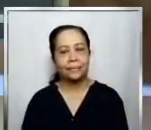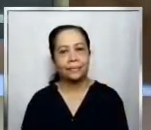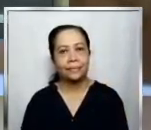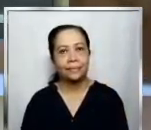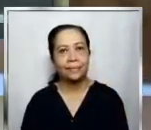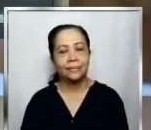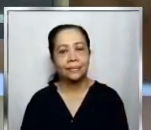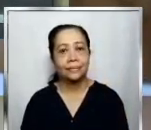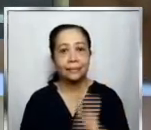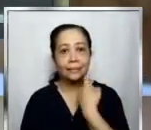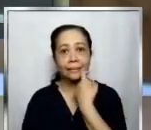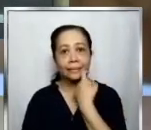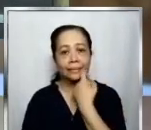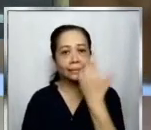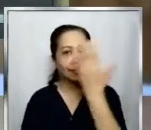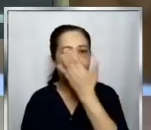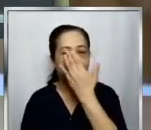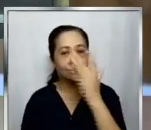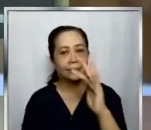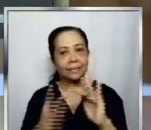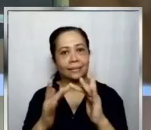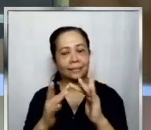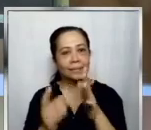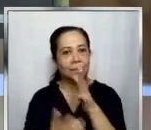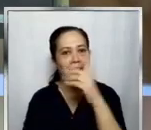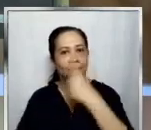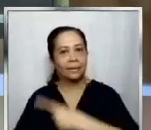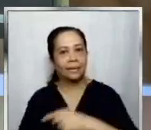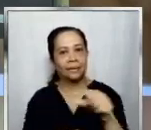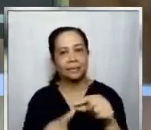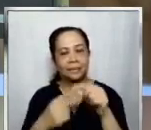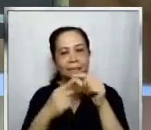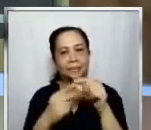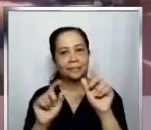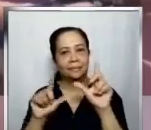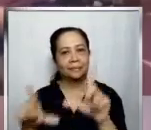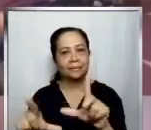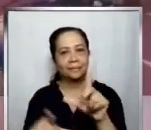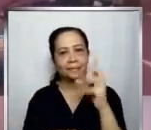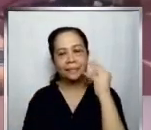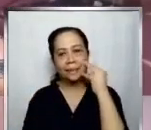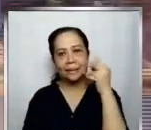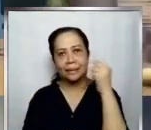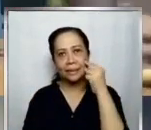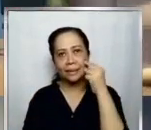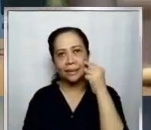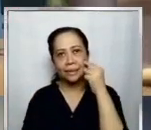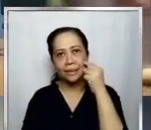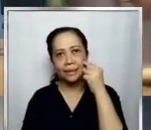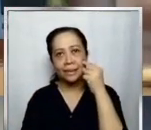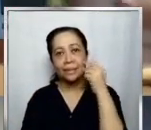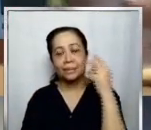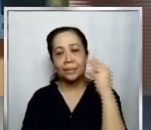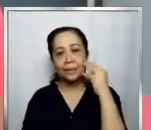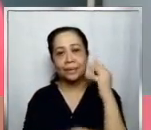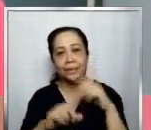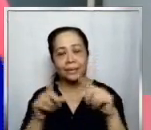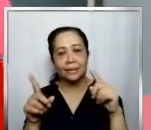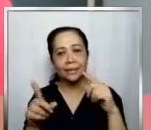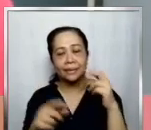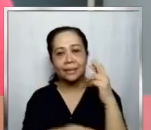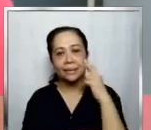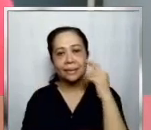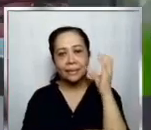Kamakailan napanood online ang Mother's Day special na pinagbidahan ni Mikee Quintos, Mikoy Morales, Neil Ryan Sese,